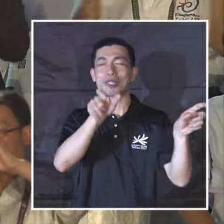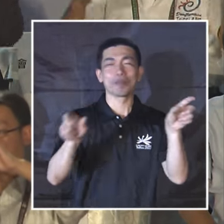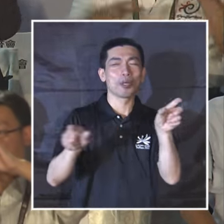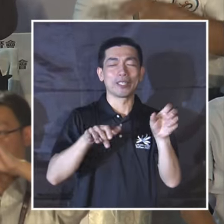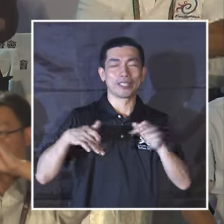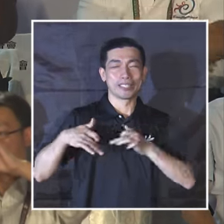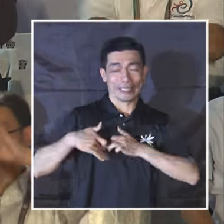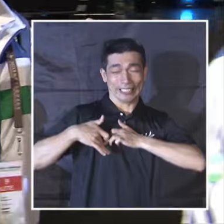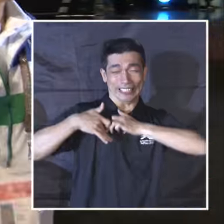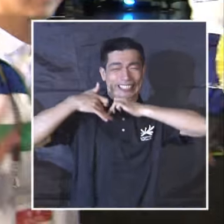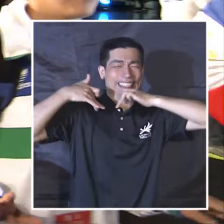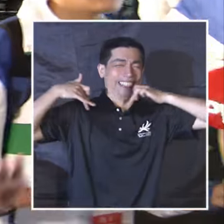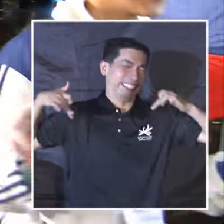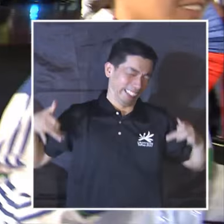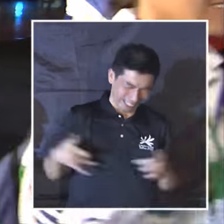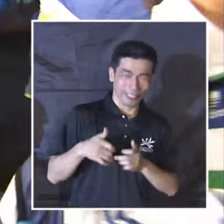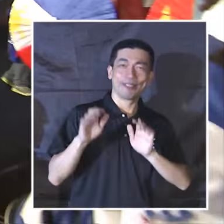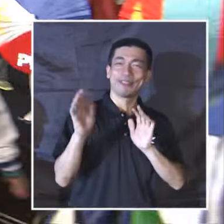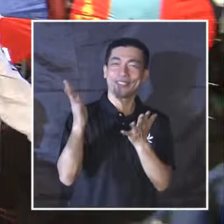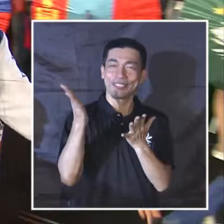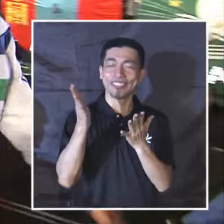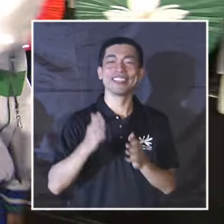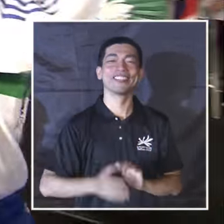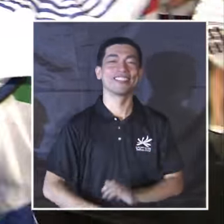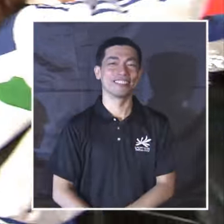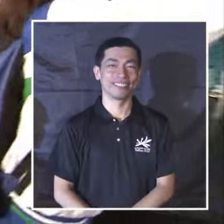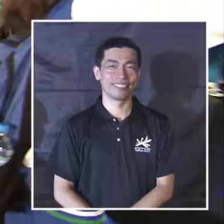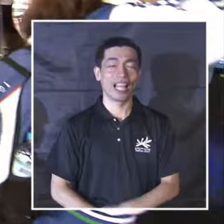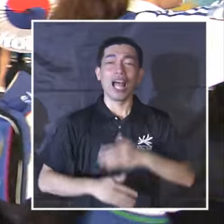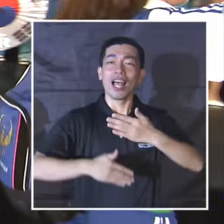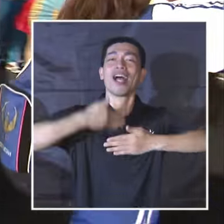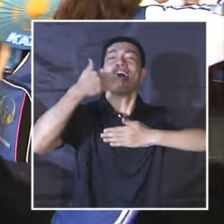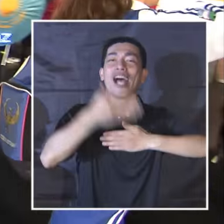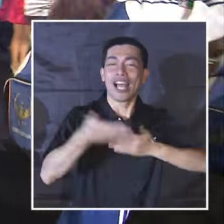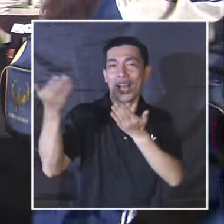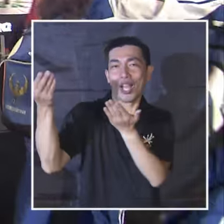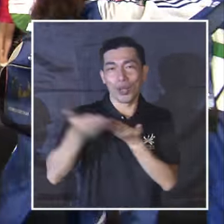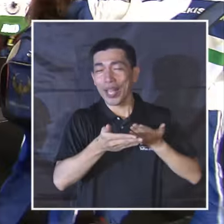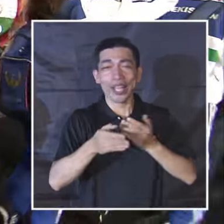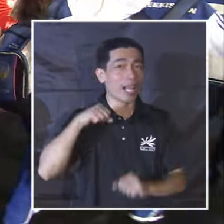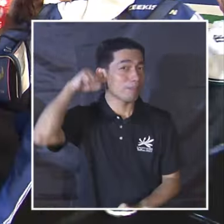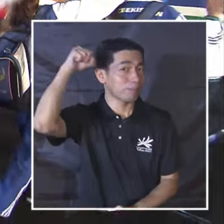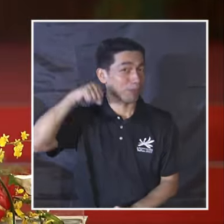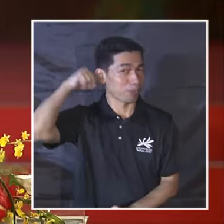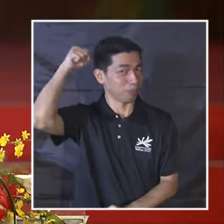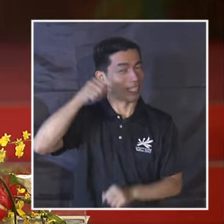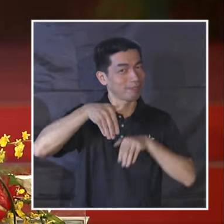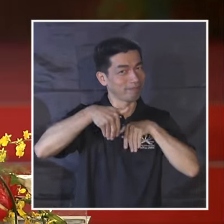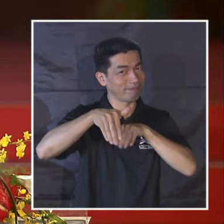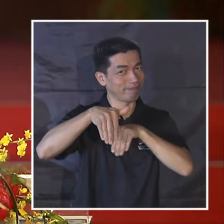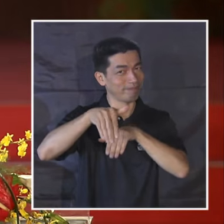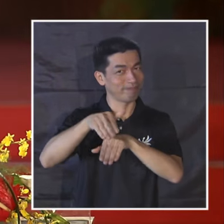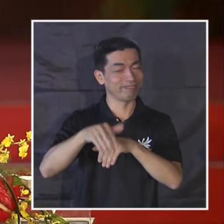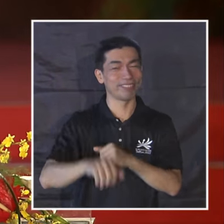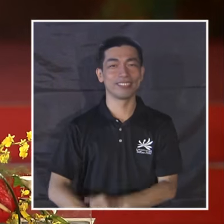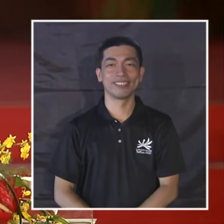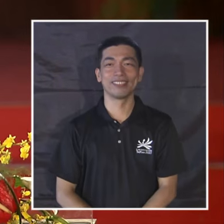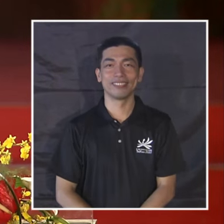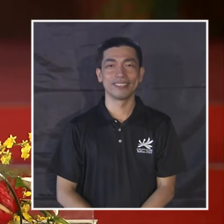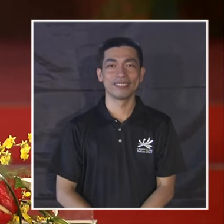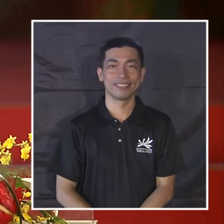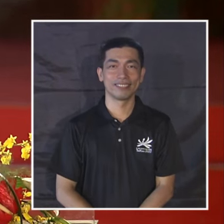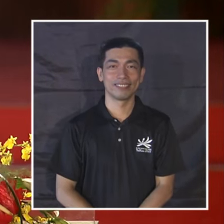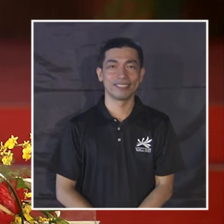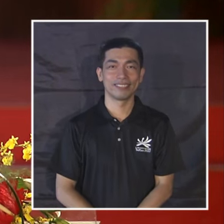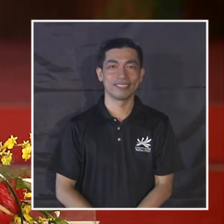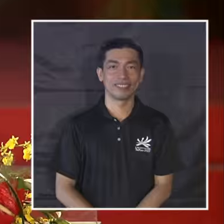情。接着欢迎乌兹别克代表队进场。 Now we have Uzbekistan. 这一次